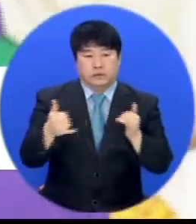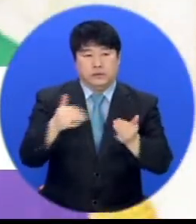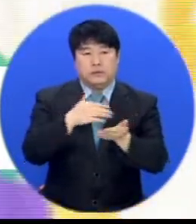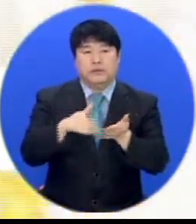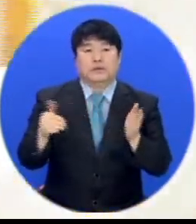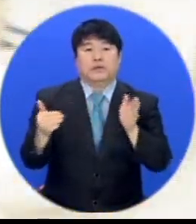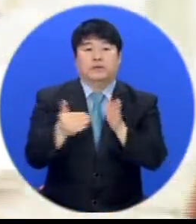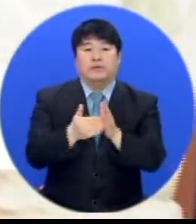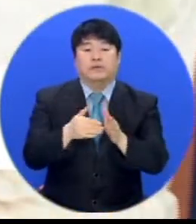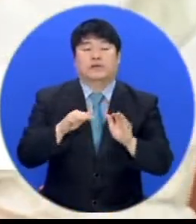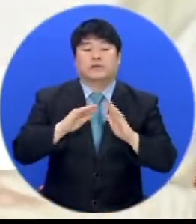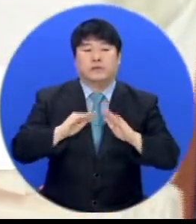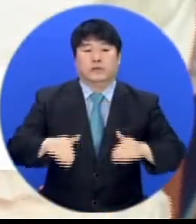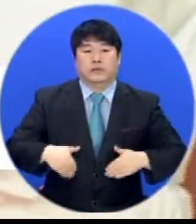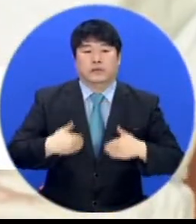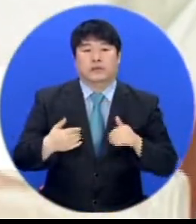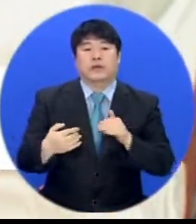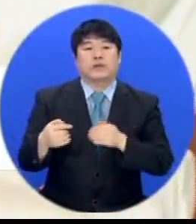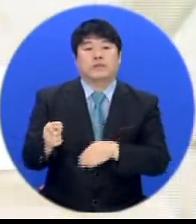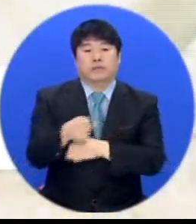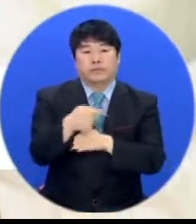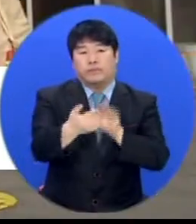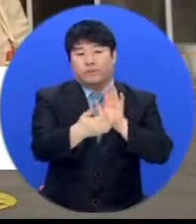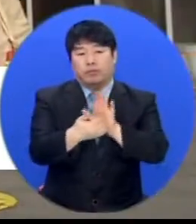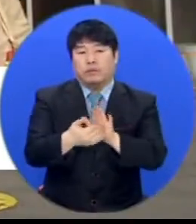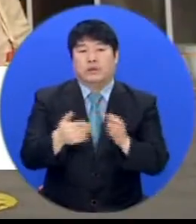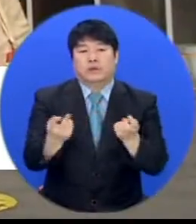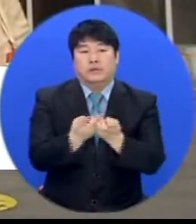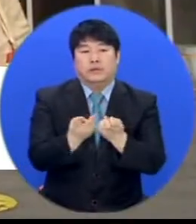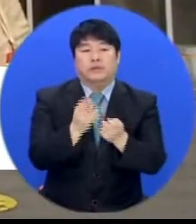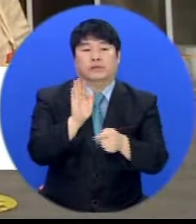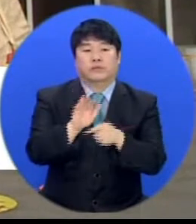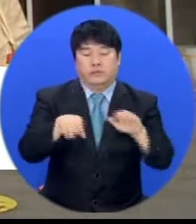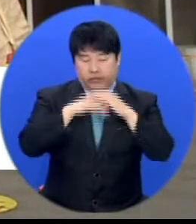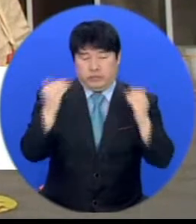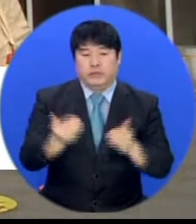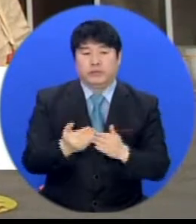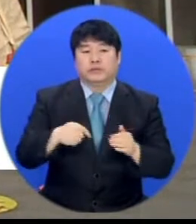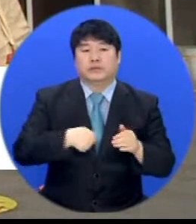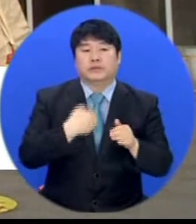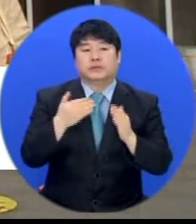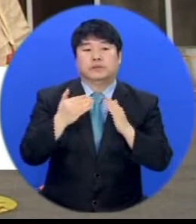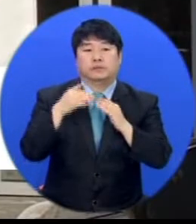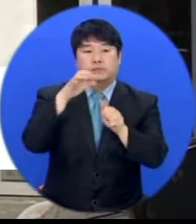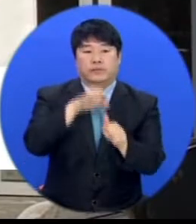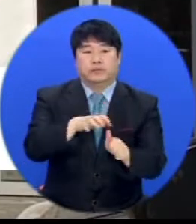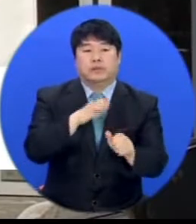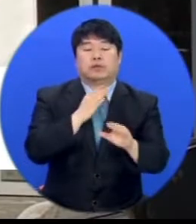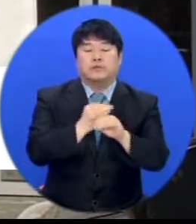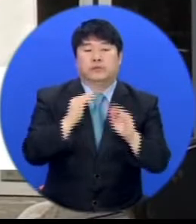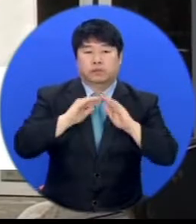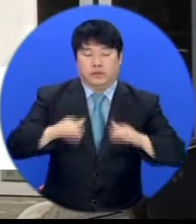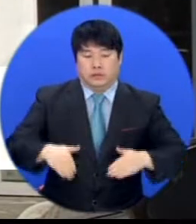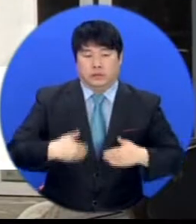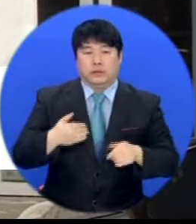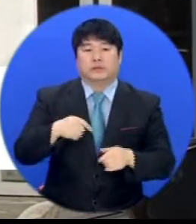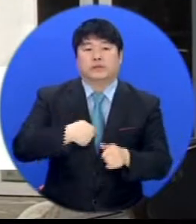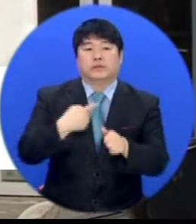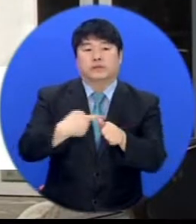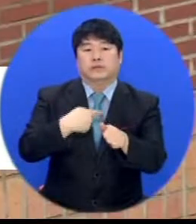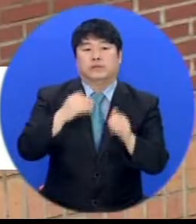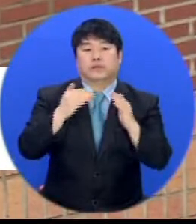집계됐습니다. 전라남도 방역대책본부는 이들 모두 자가격리 중이며 이로써 전남 지역의